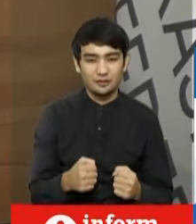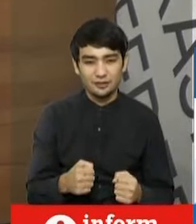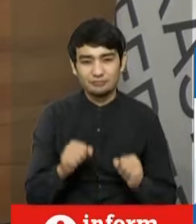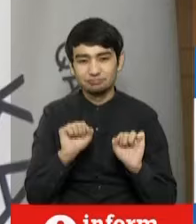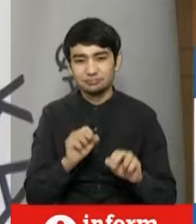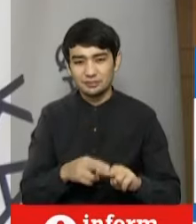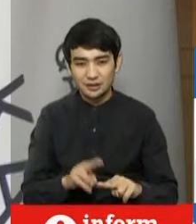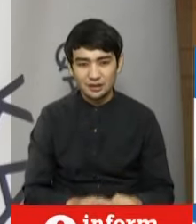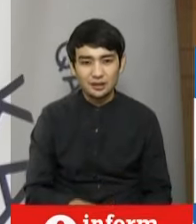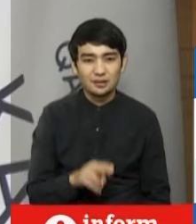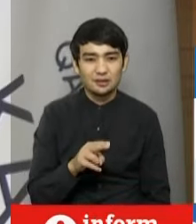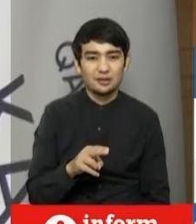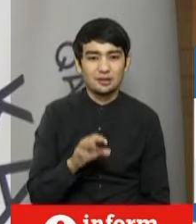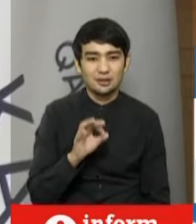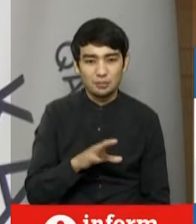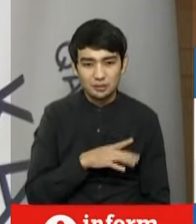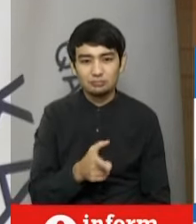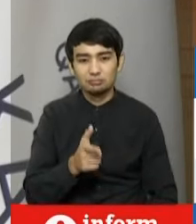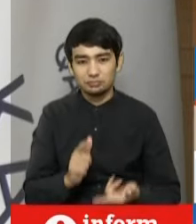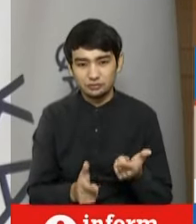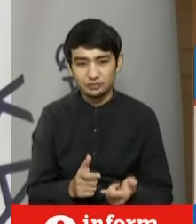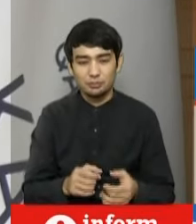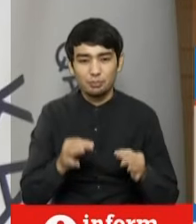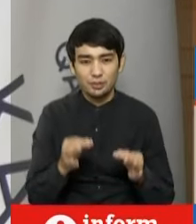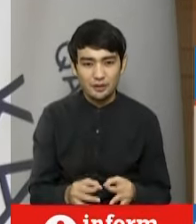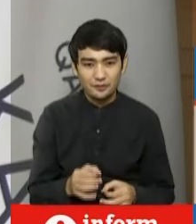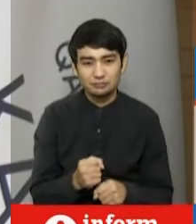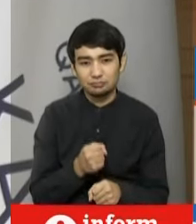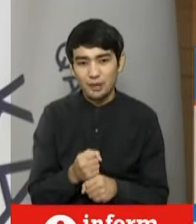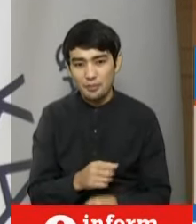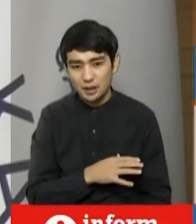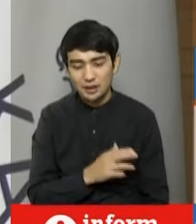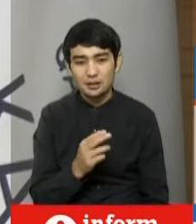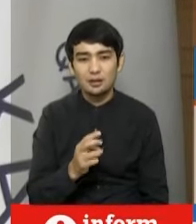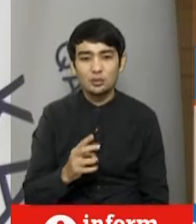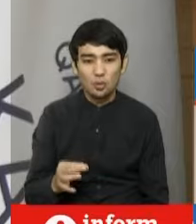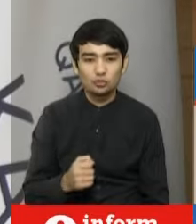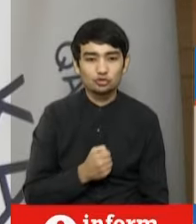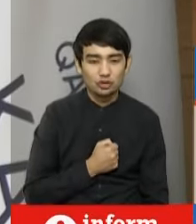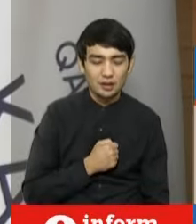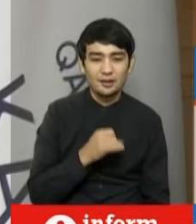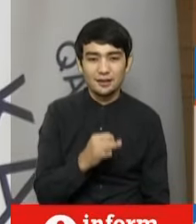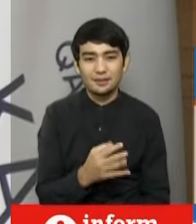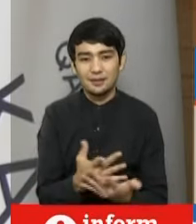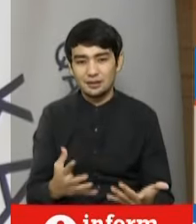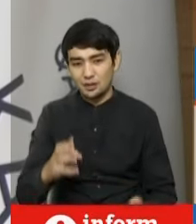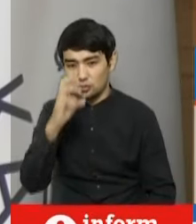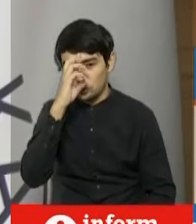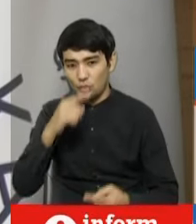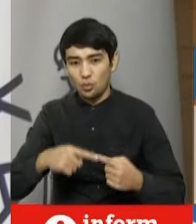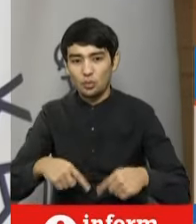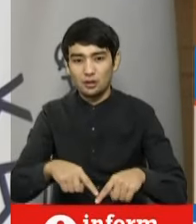декриминализации это очень действительно была правильная мера но к сожалению некоторые госорганы в